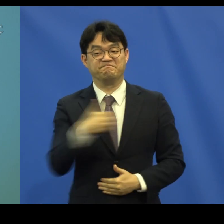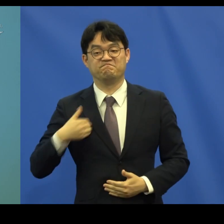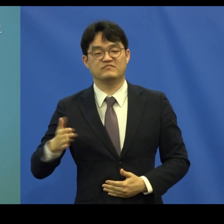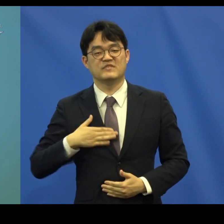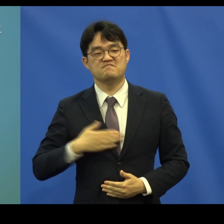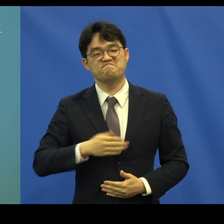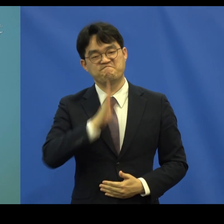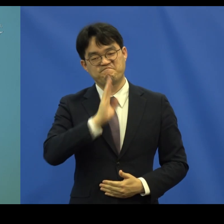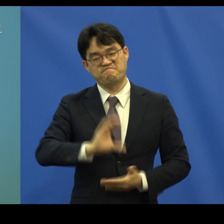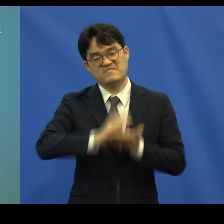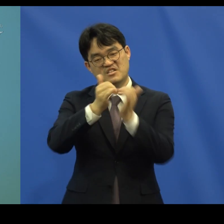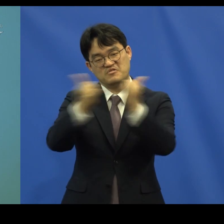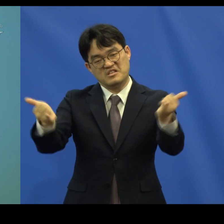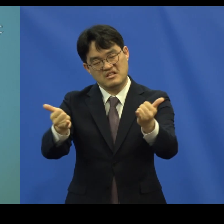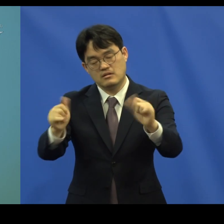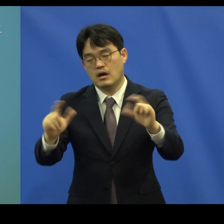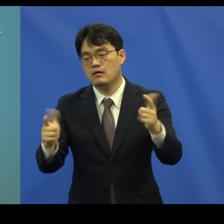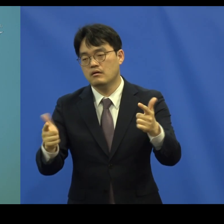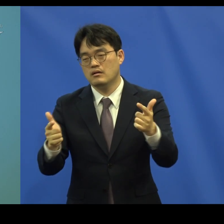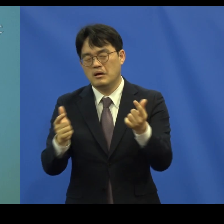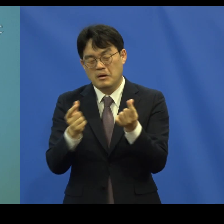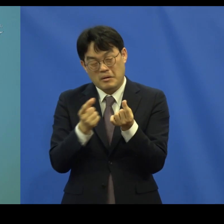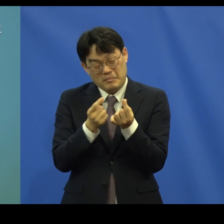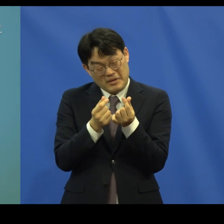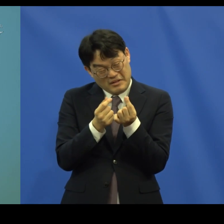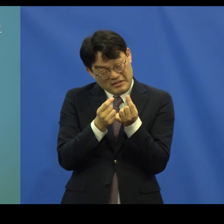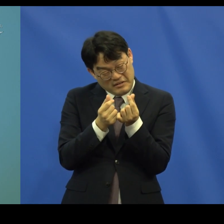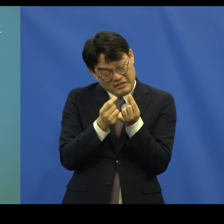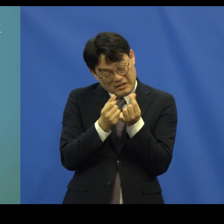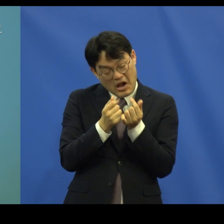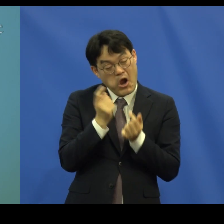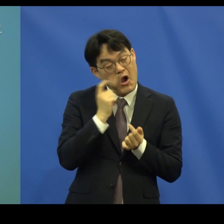거의 그리스도인이다. 그리스도인인가요? 아닌가요?